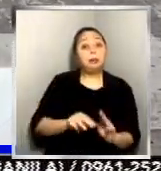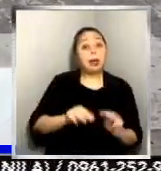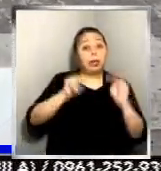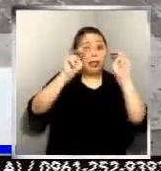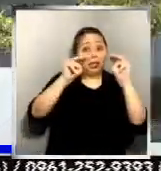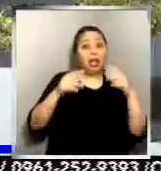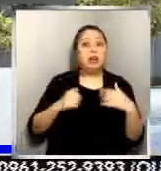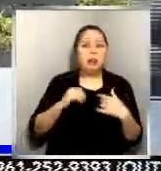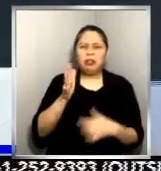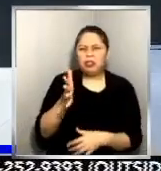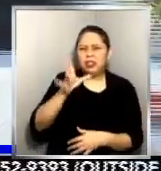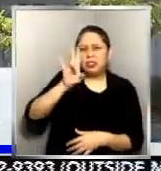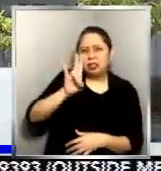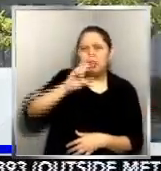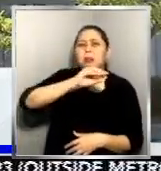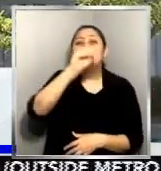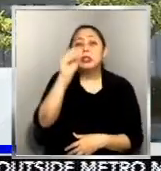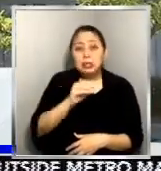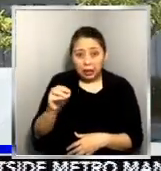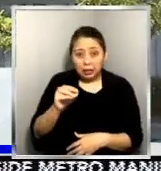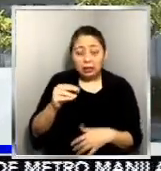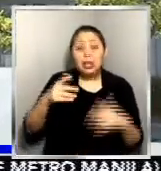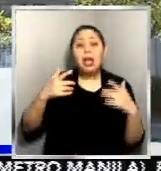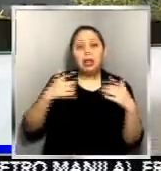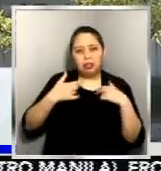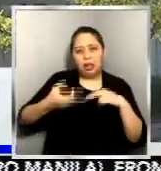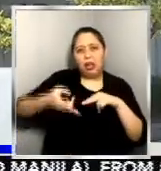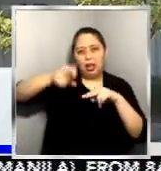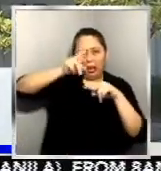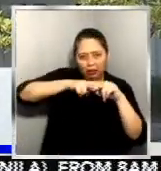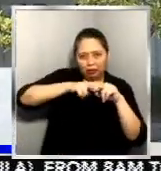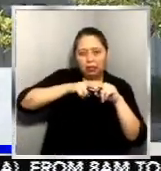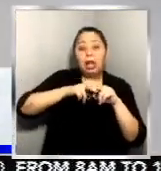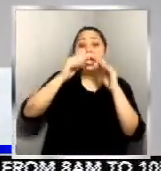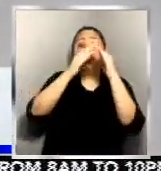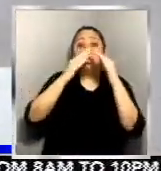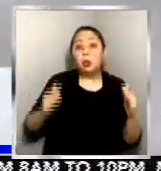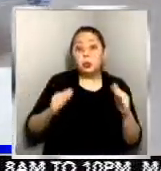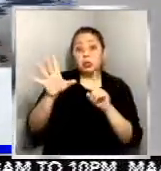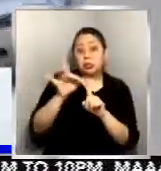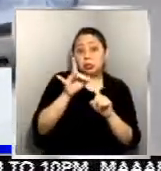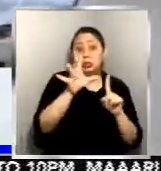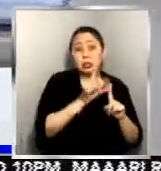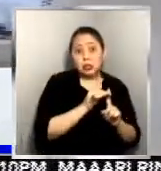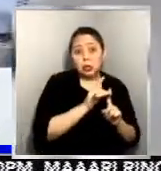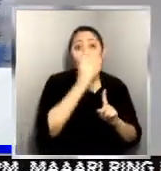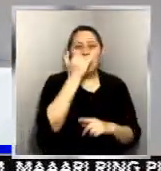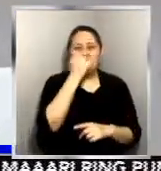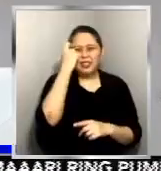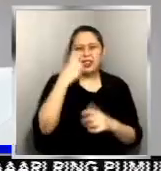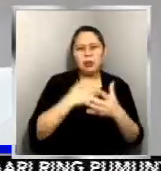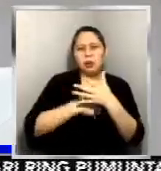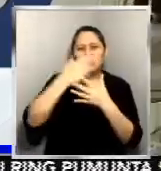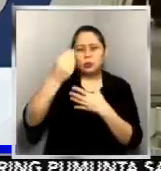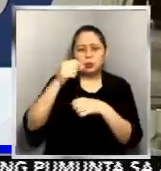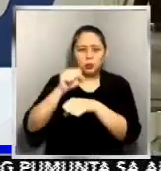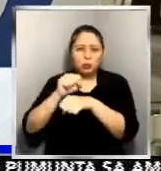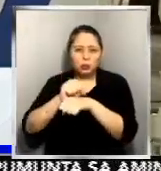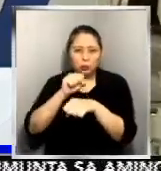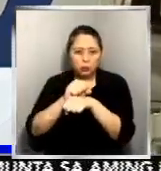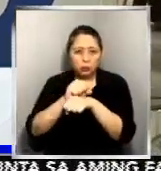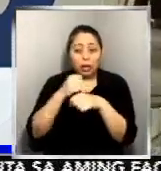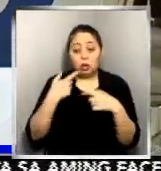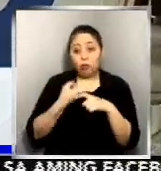para magtrabaho. Batay sa datos ng syudad, 23% ng kanilang kaso na hawaan sa lugar na pinagtratrabahuan. Kaya